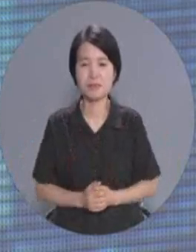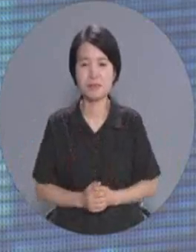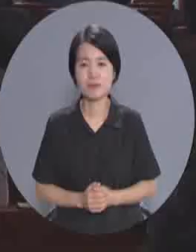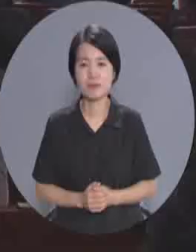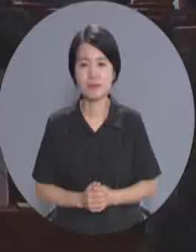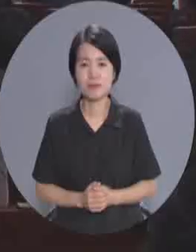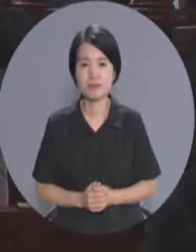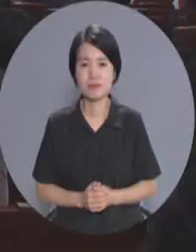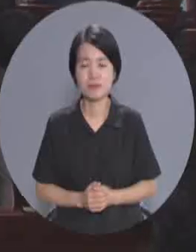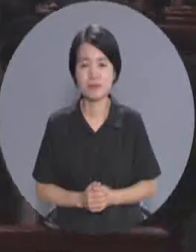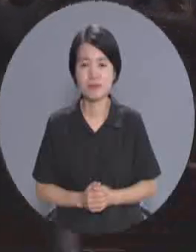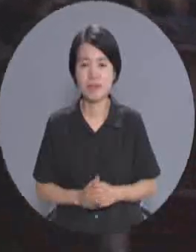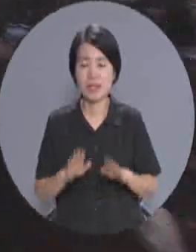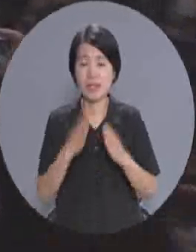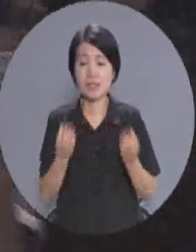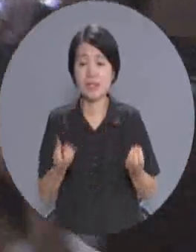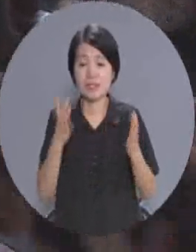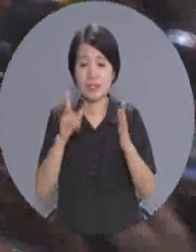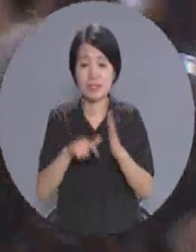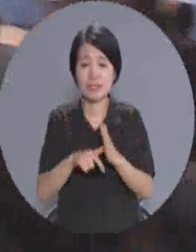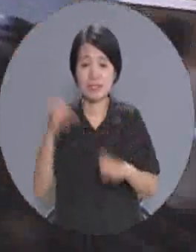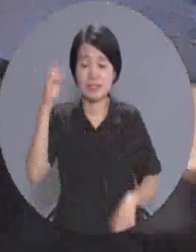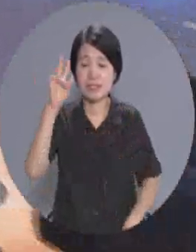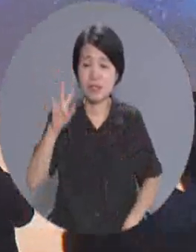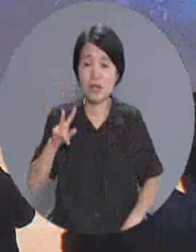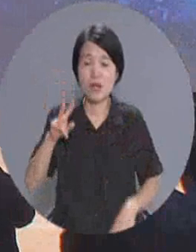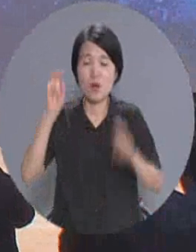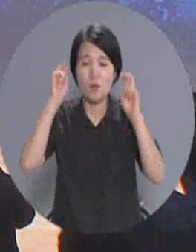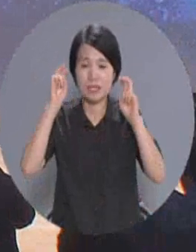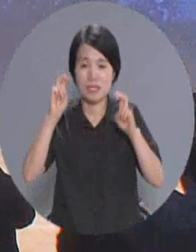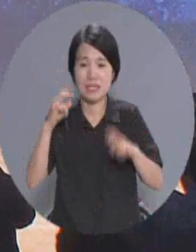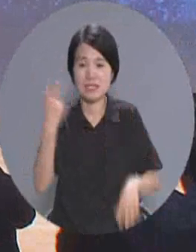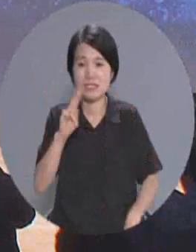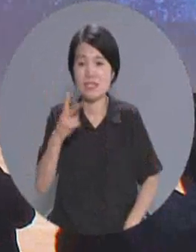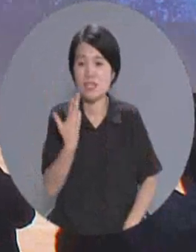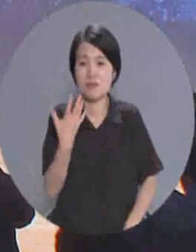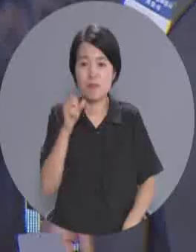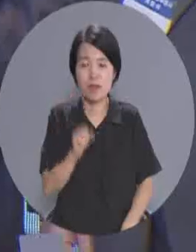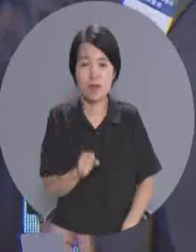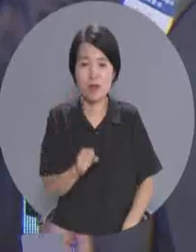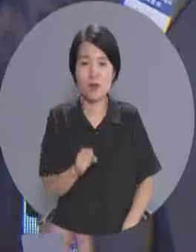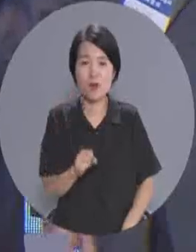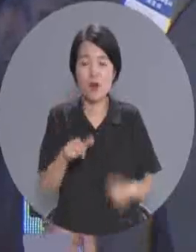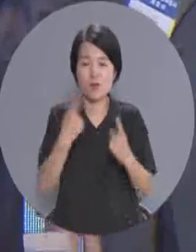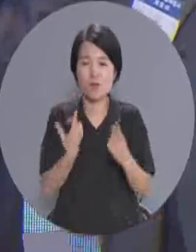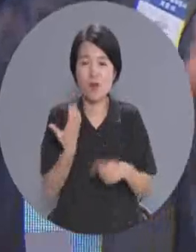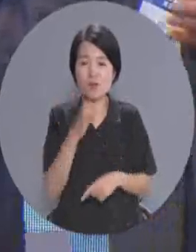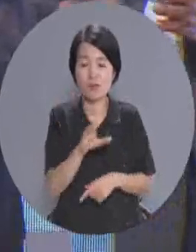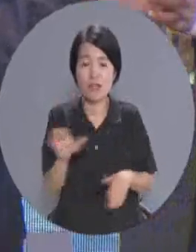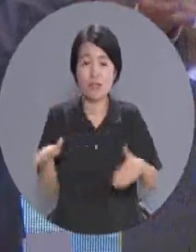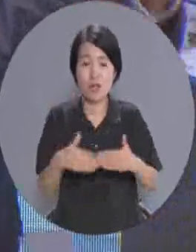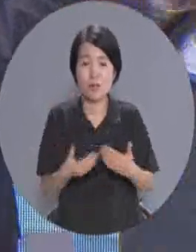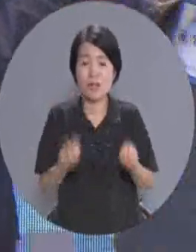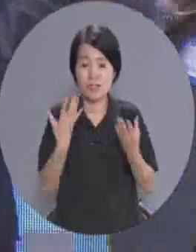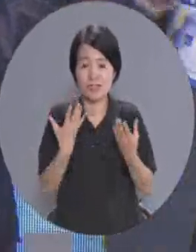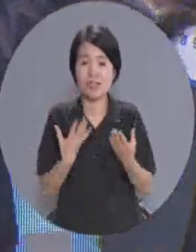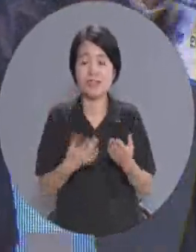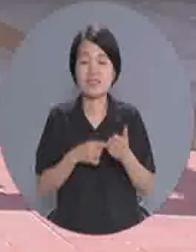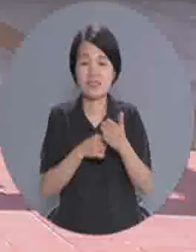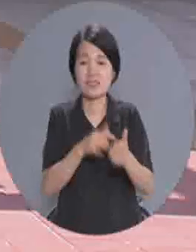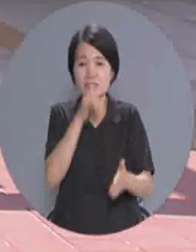것입니다. 개청식에서는 태양광 수재 기업의 총 7,200억 원 규모 1호 투자 유박식도 함께